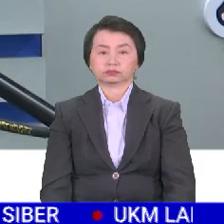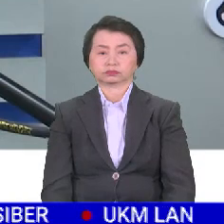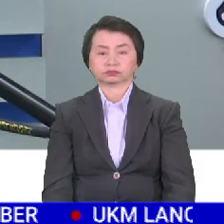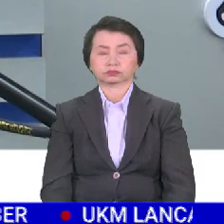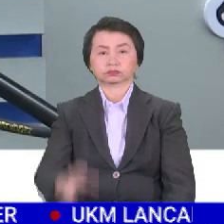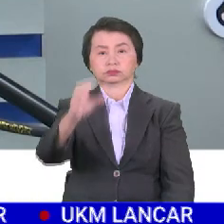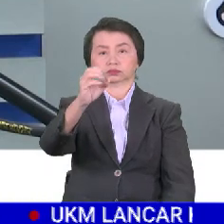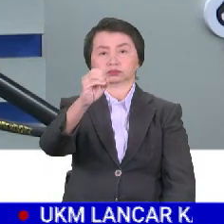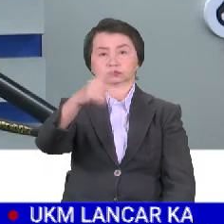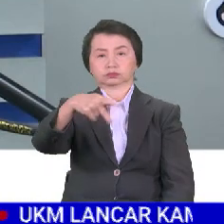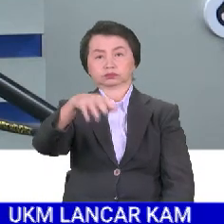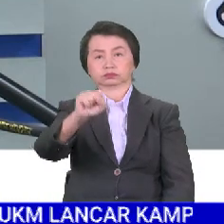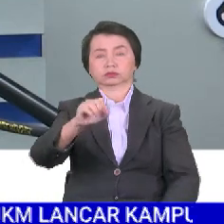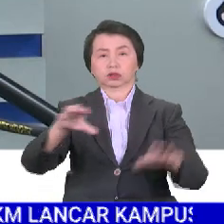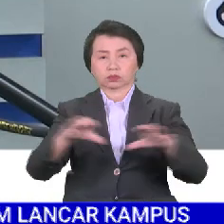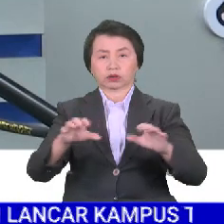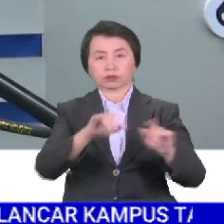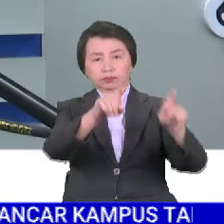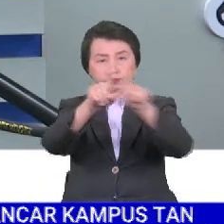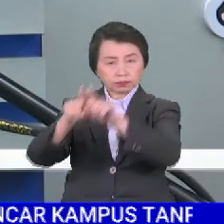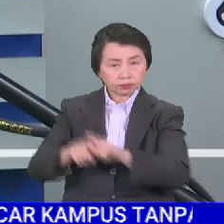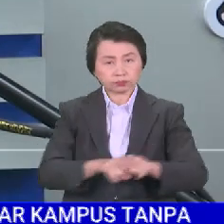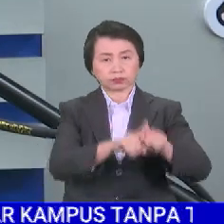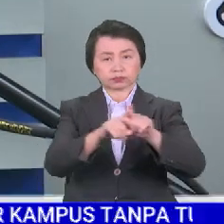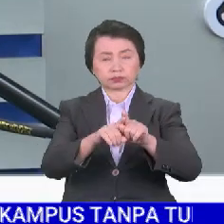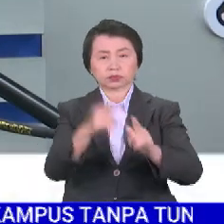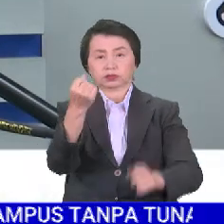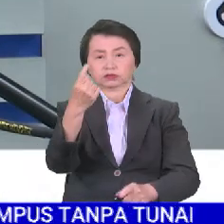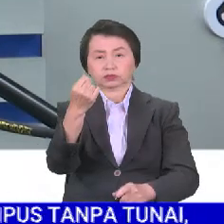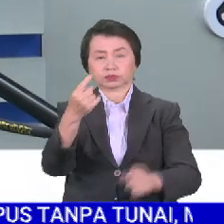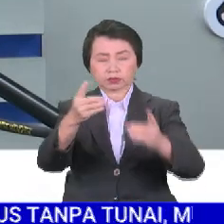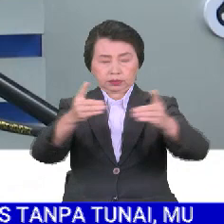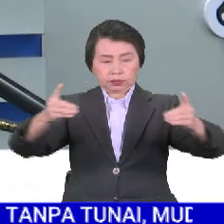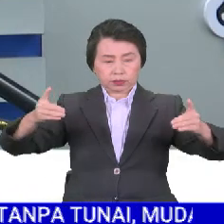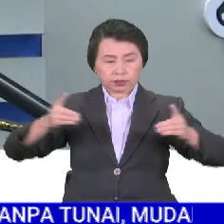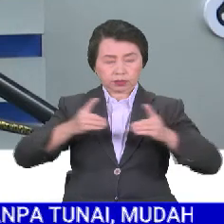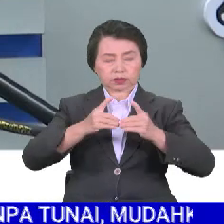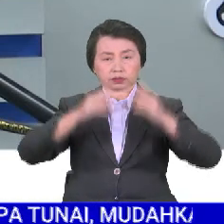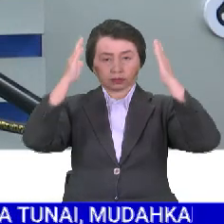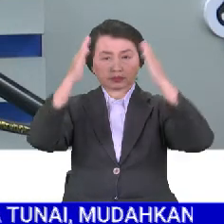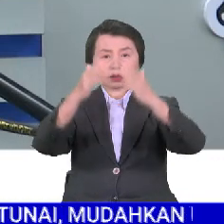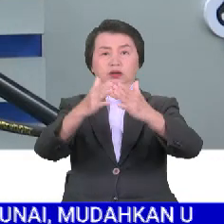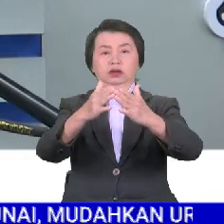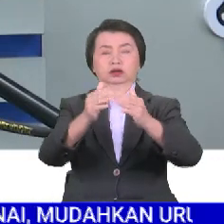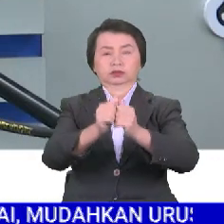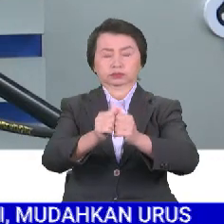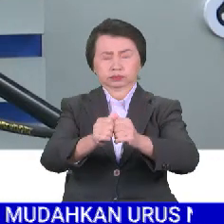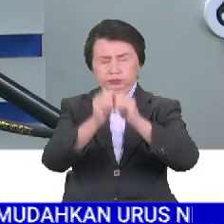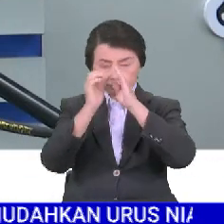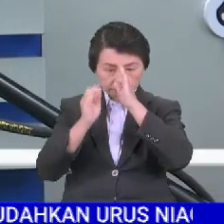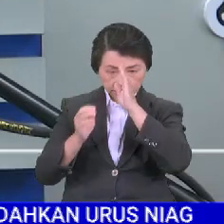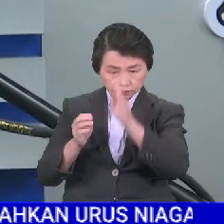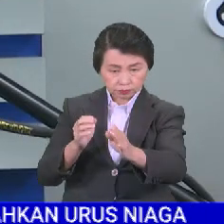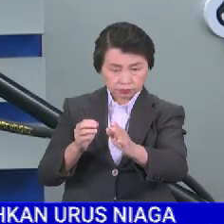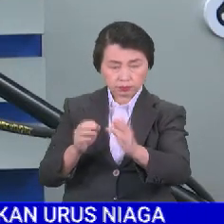operasi ini dijalankan secara serentak di 11 buah daerah di seluruh paham dengan menumpukkan